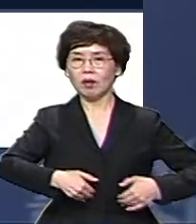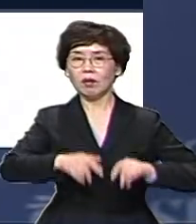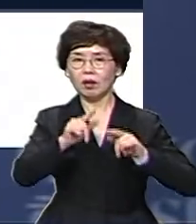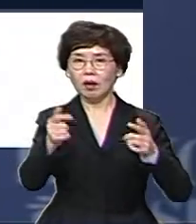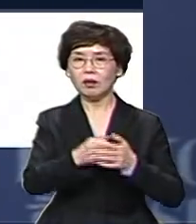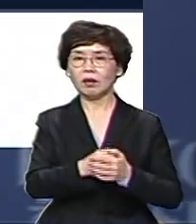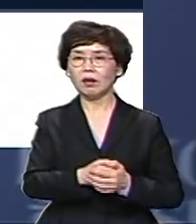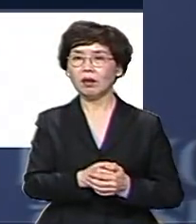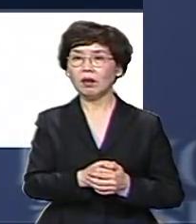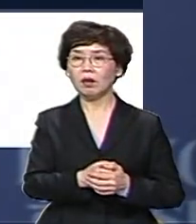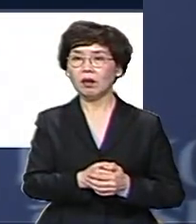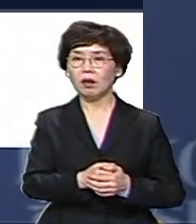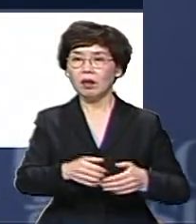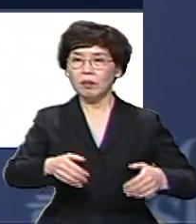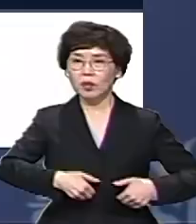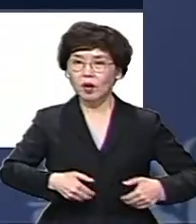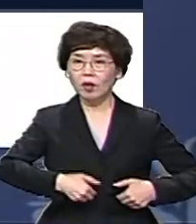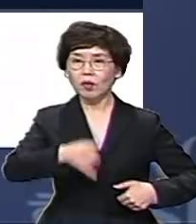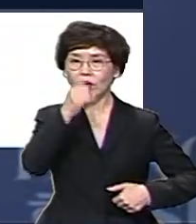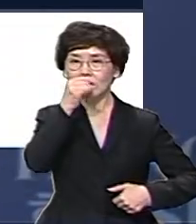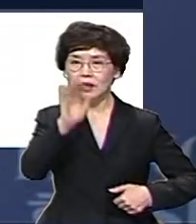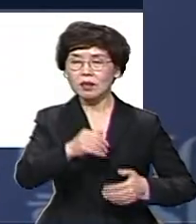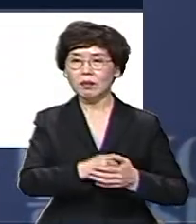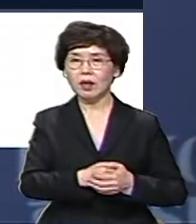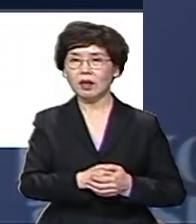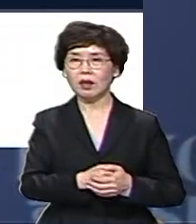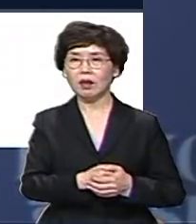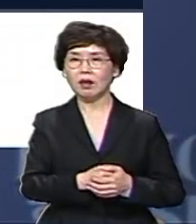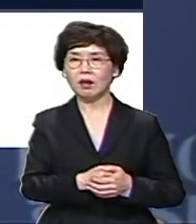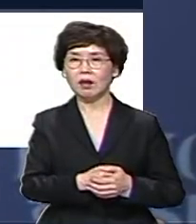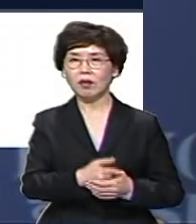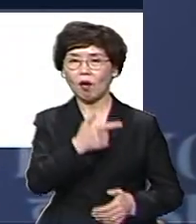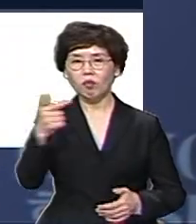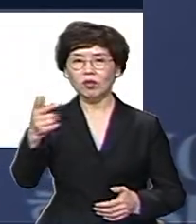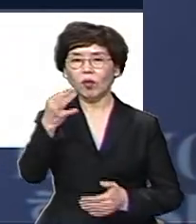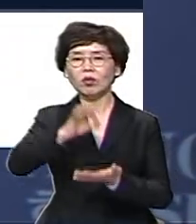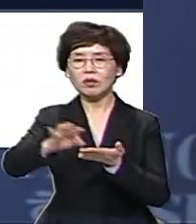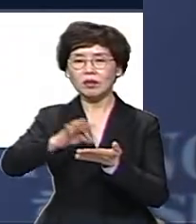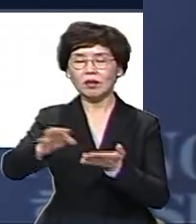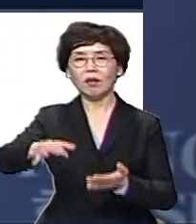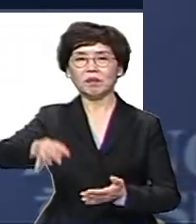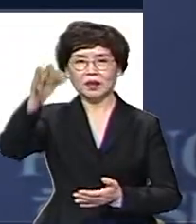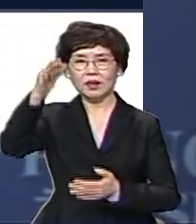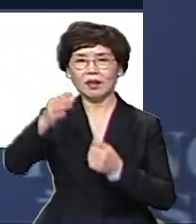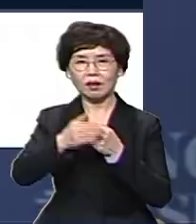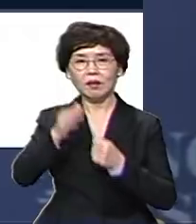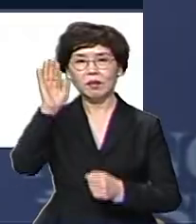물론 훈련은 재밌고 또 전쟁 노름을 할 수가 있지만 그것이